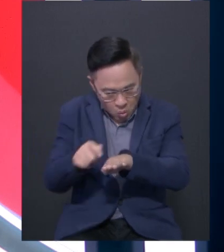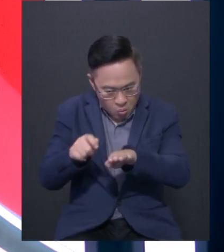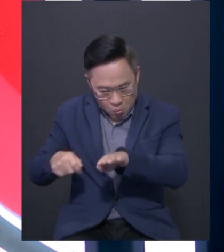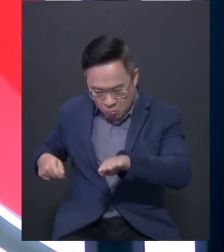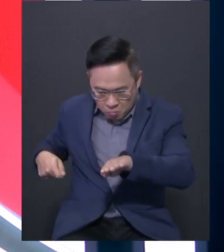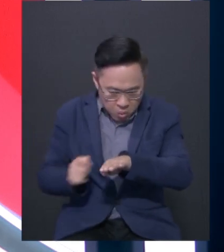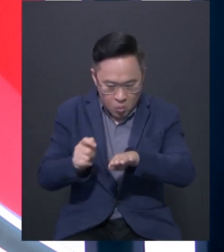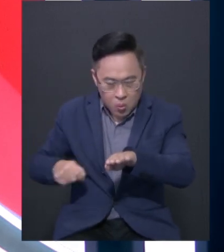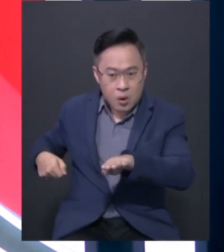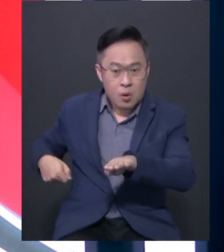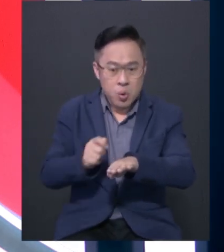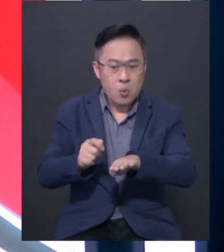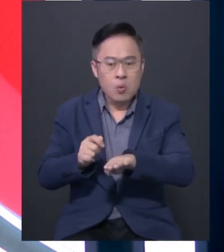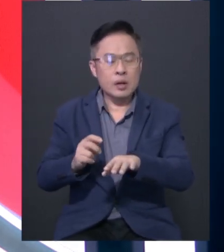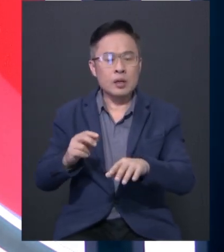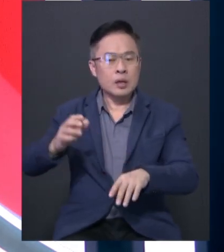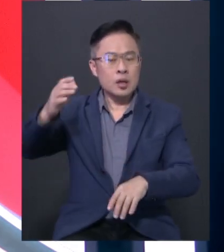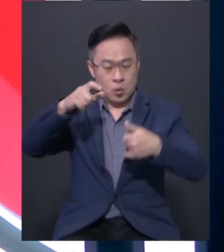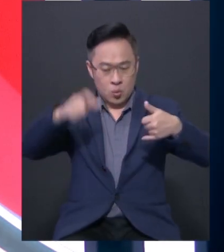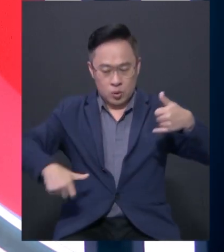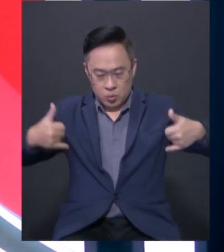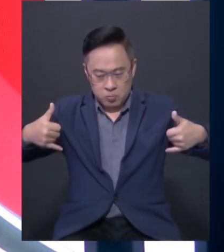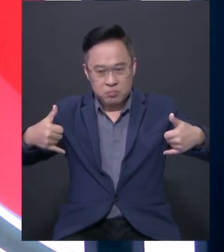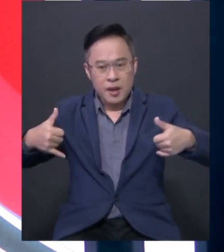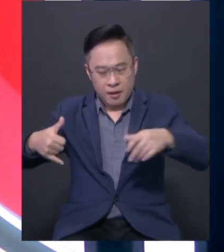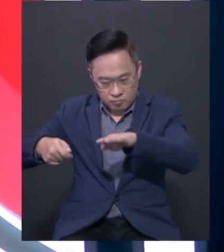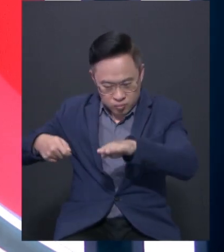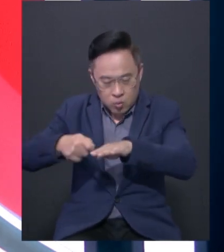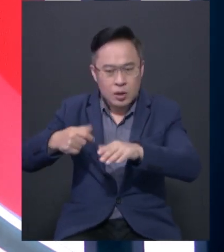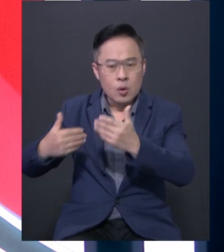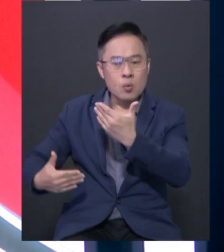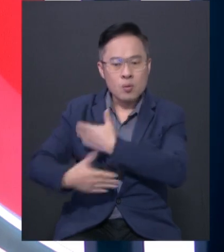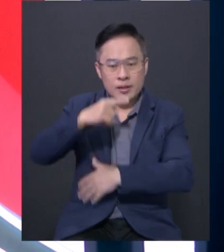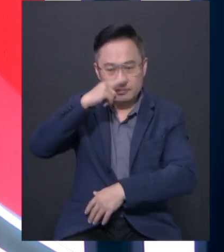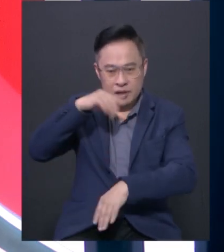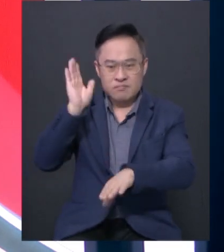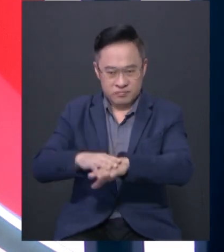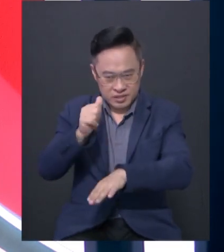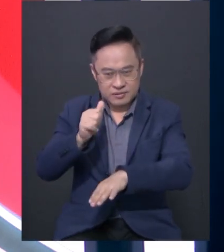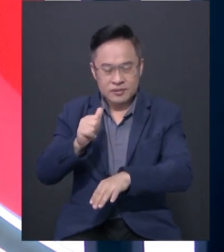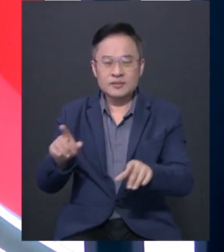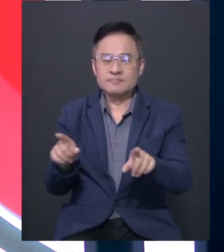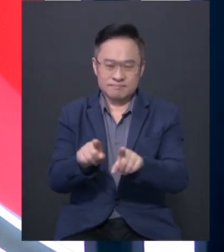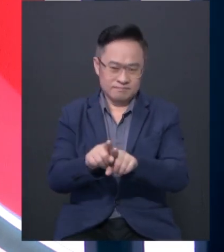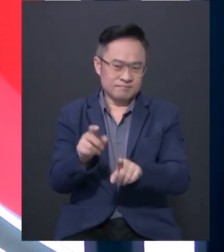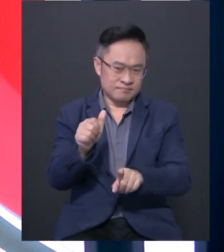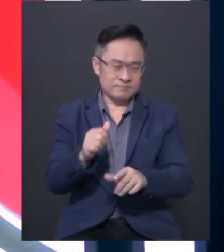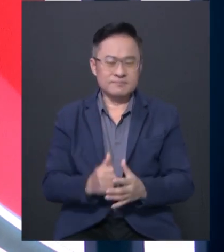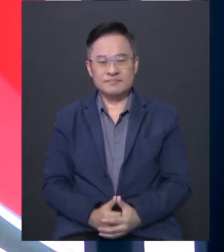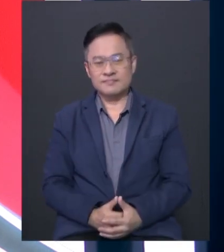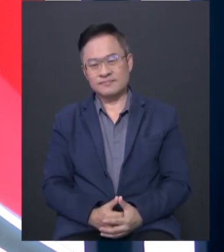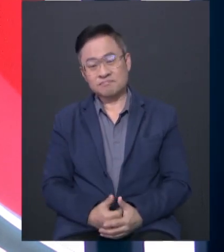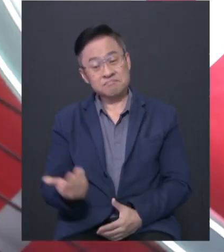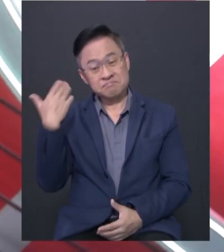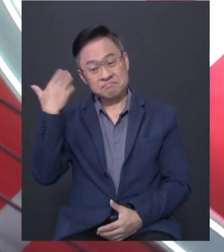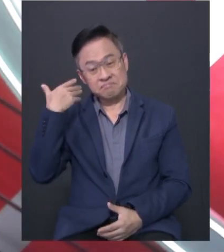มันไม่มีใครได้เปรียบเสียเปรียบกว่ากันโอกาสของนักกีฬาไทยที่จะทำผลงานได้ดีมันก็อย่างที่เห็นนี่แหละค่ะก็ทำให้เราได้ชื่นอกชื่นใจกันไป ครับ แต่ก่อนอาจ